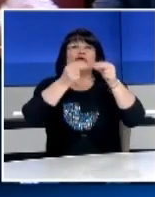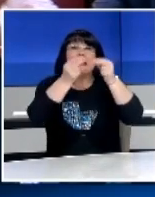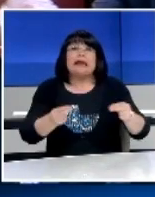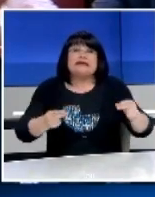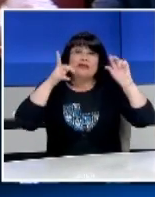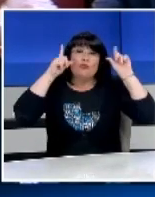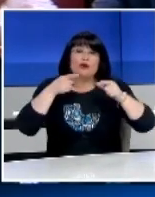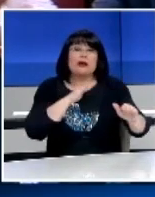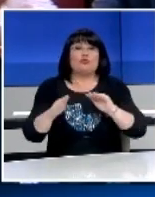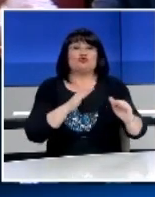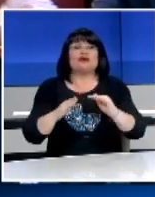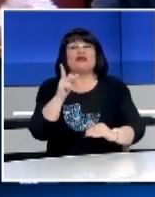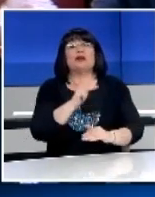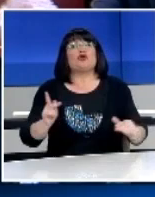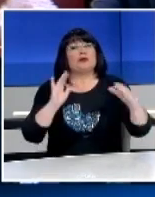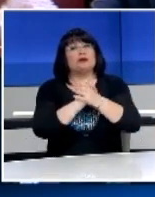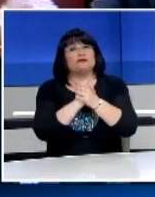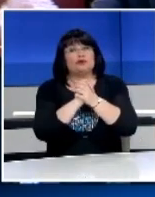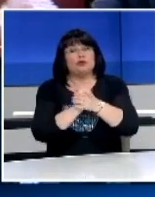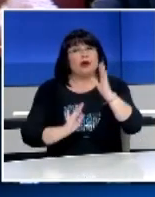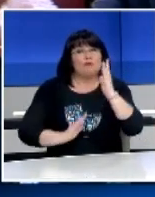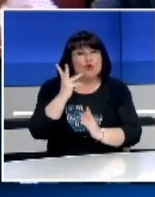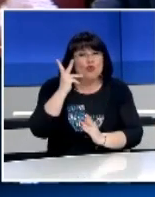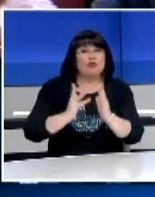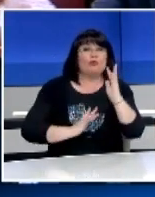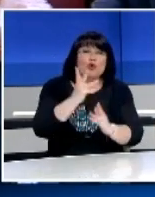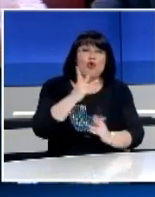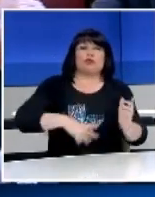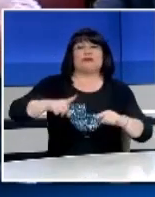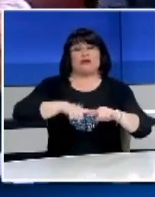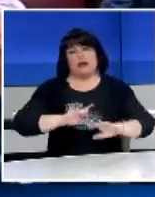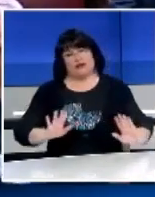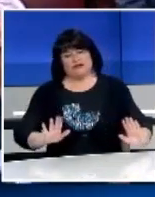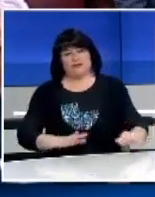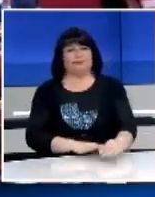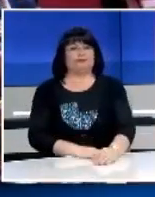για να υπερασπιστεί την κοινωνική συνοχή, την προκοπή, την πρόοδο αυτού του τόπου.